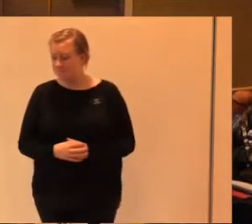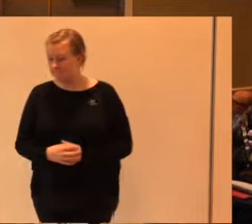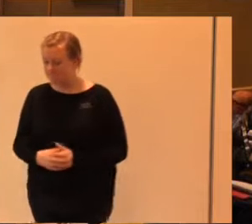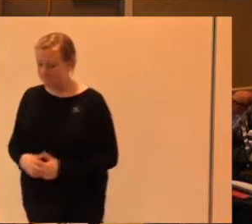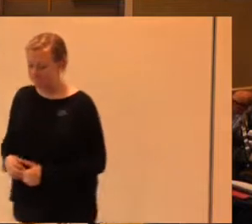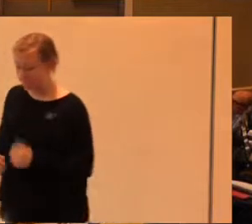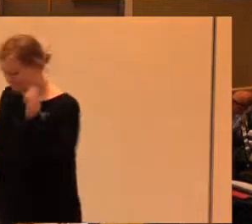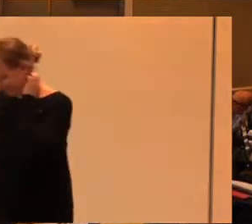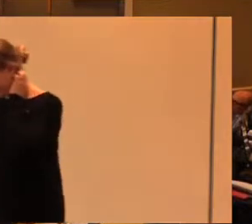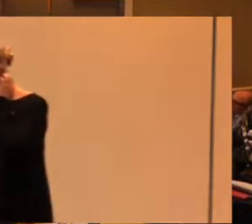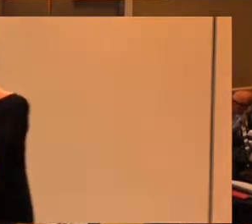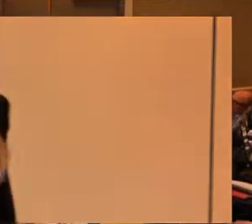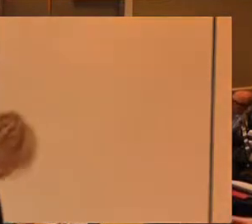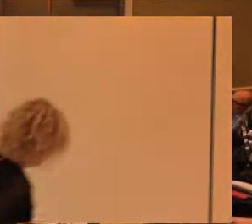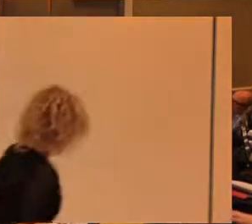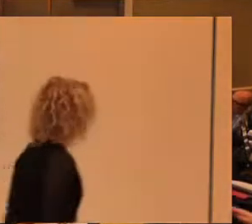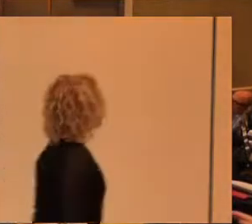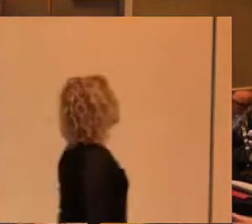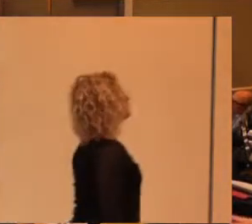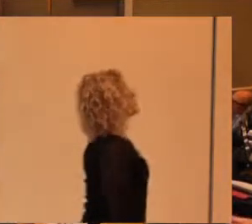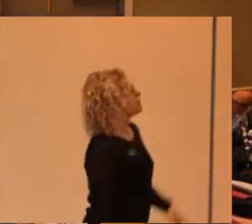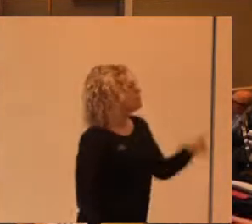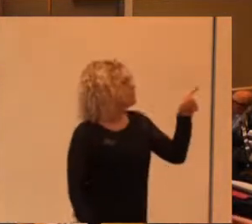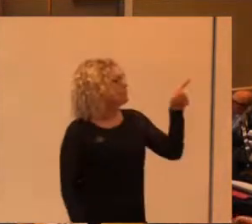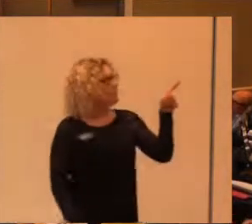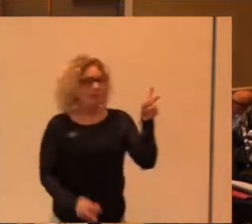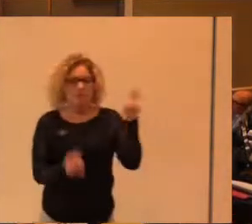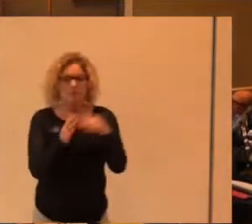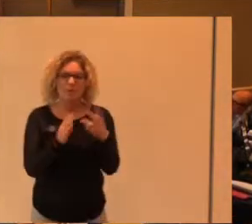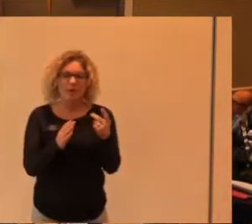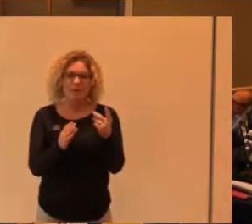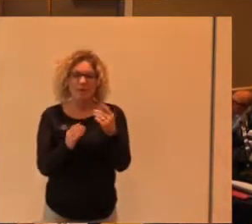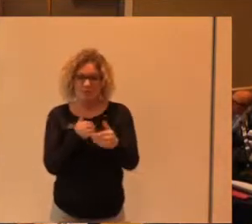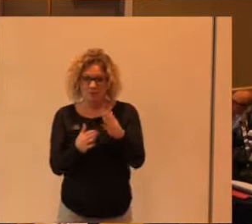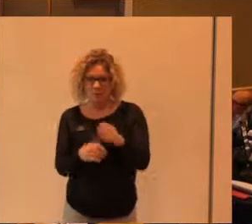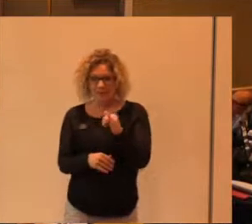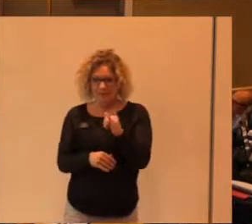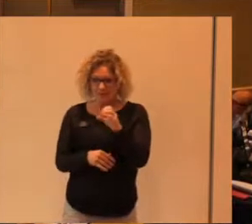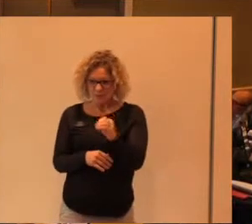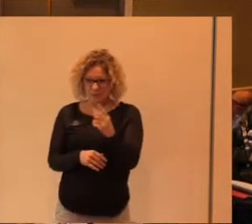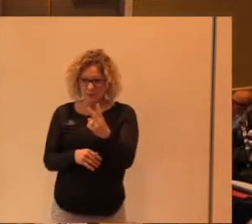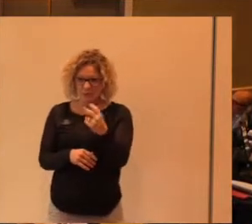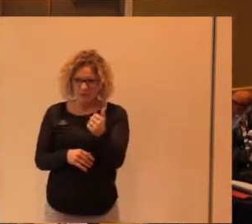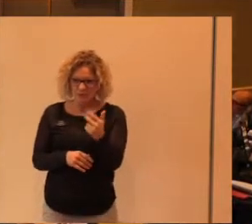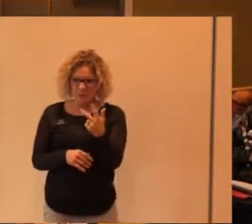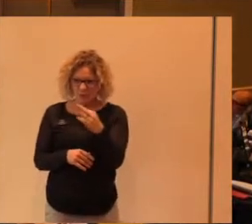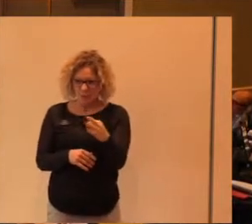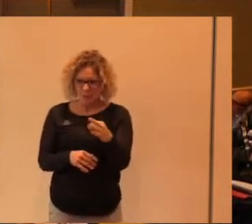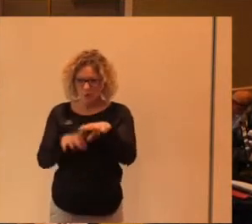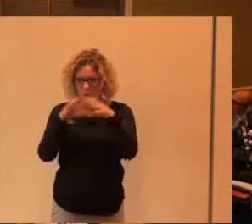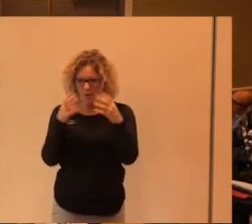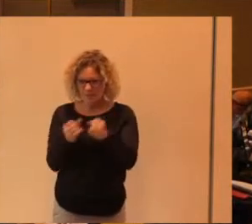Sen handlar det om, det här är taget från en annan definition då, från ISO 26800 som är den övergripande